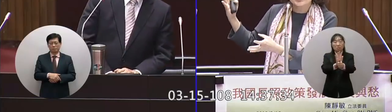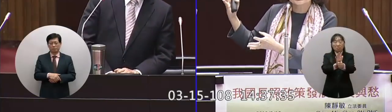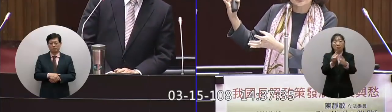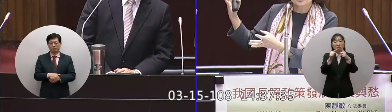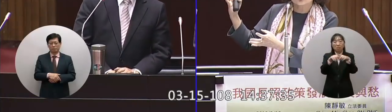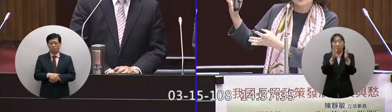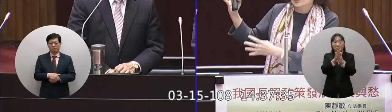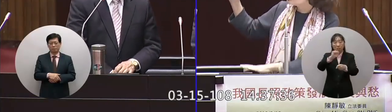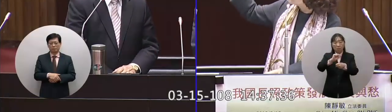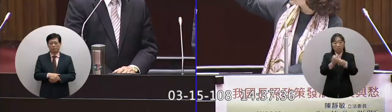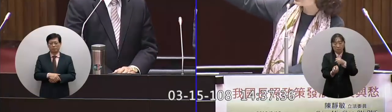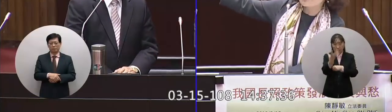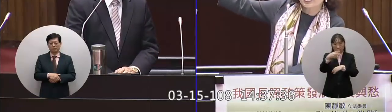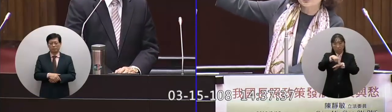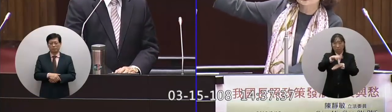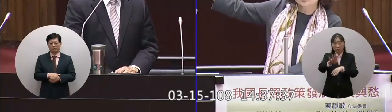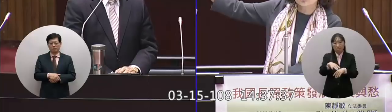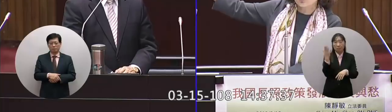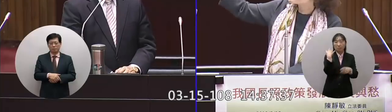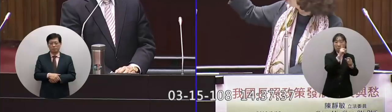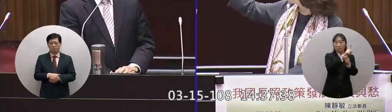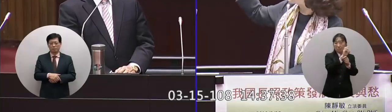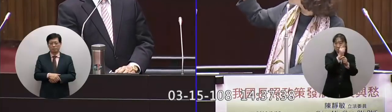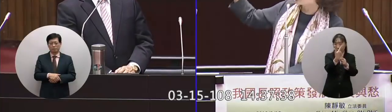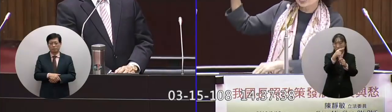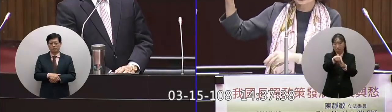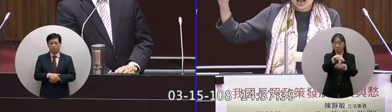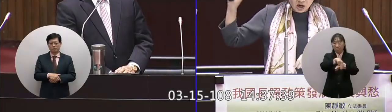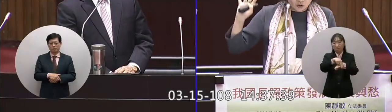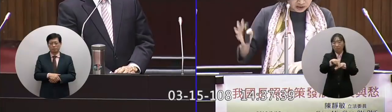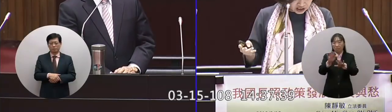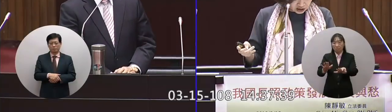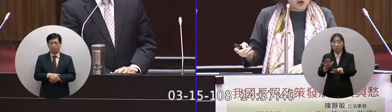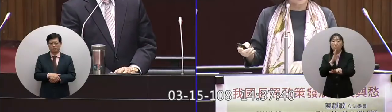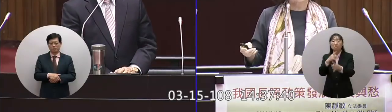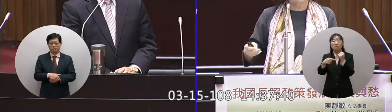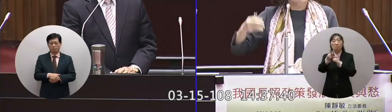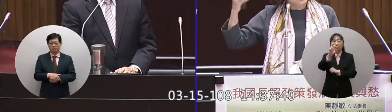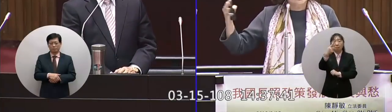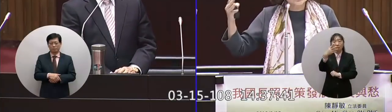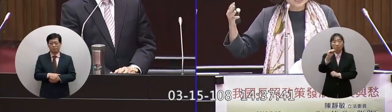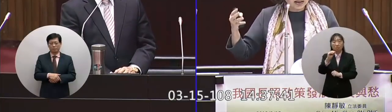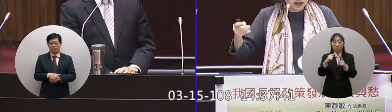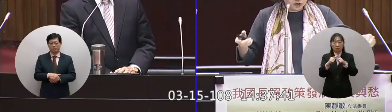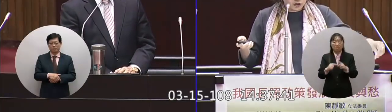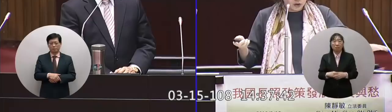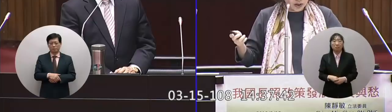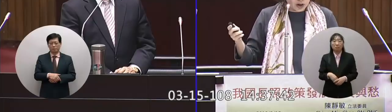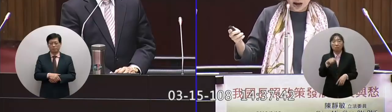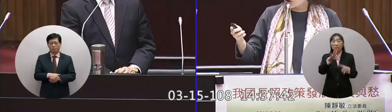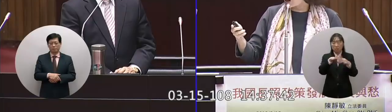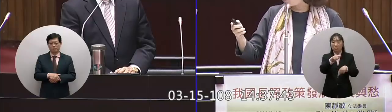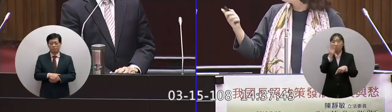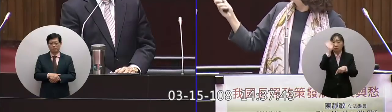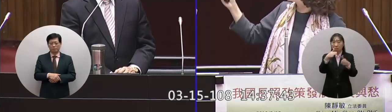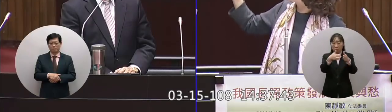们也有这样子的一个规划，这个是106年的规划，现在就已经有76万人了，可见这样子的需求